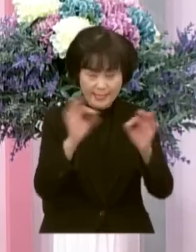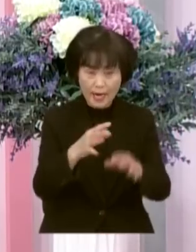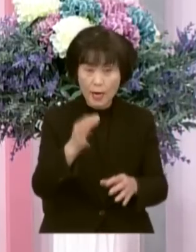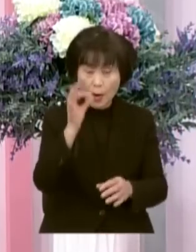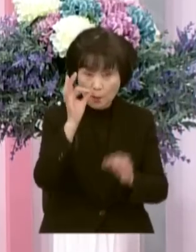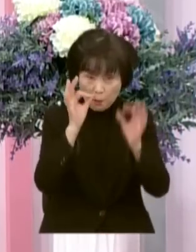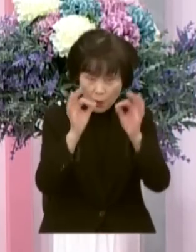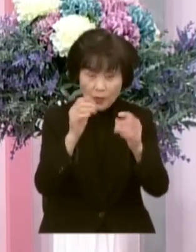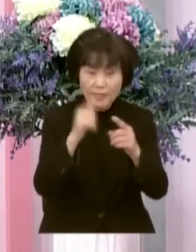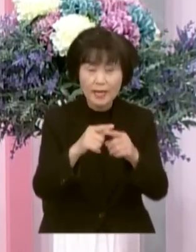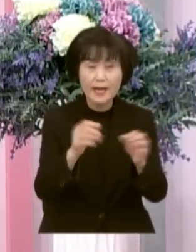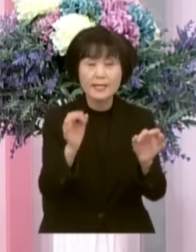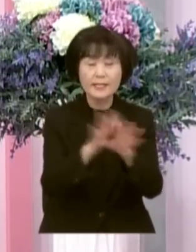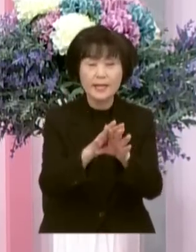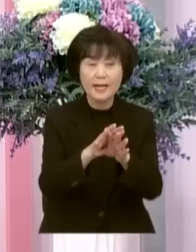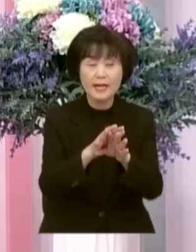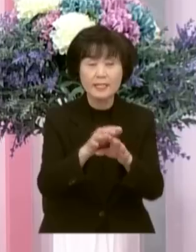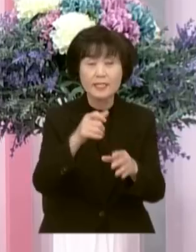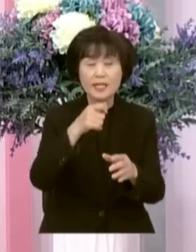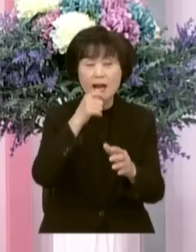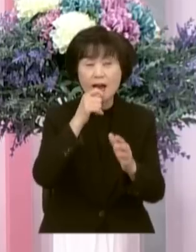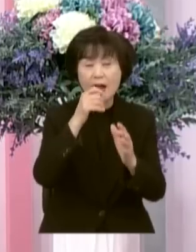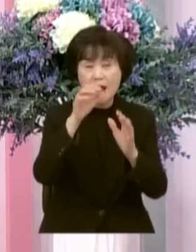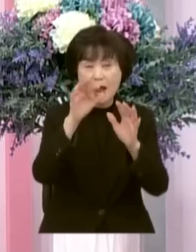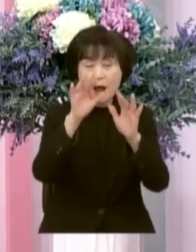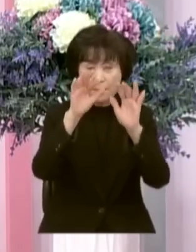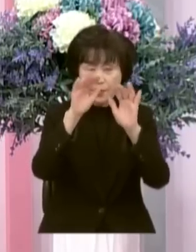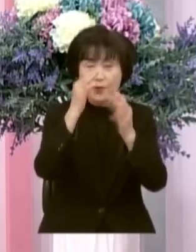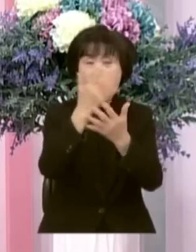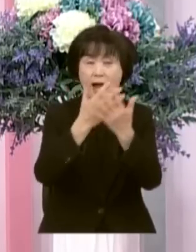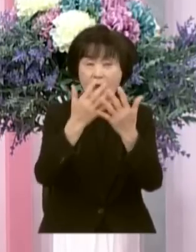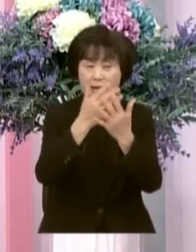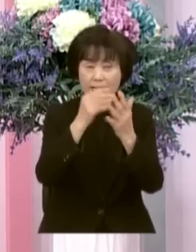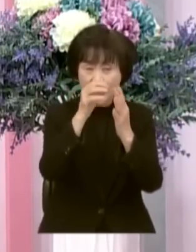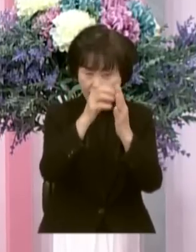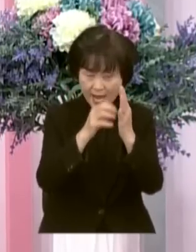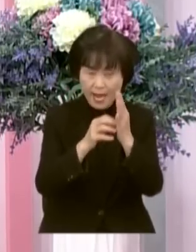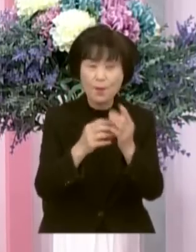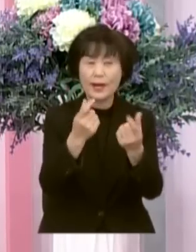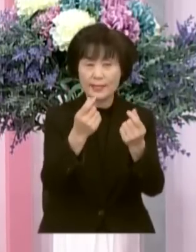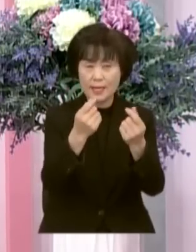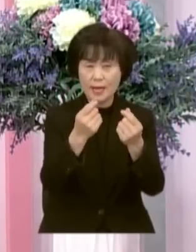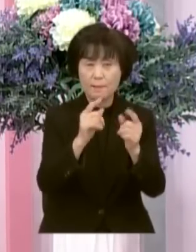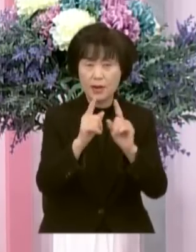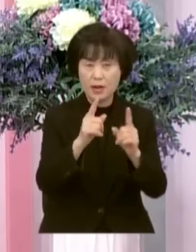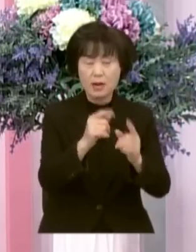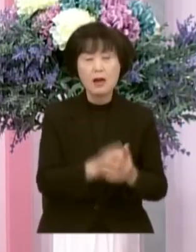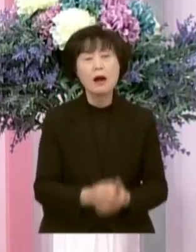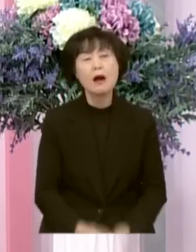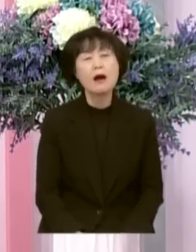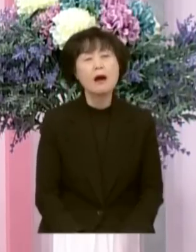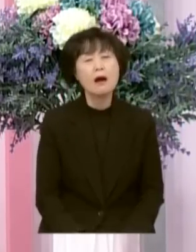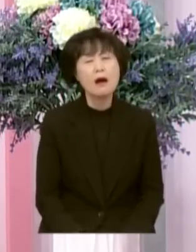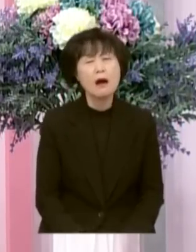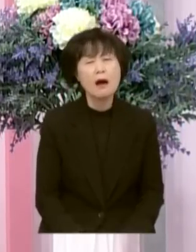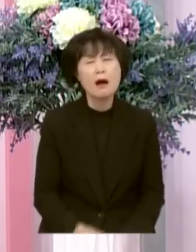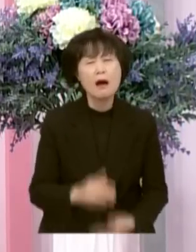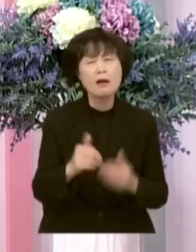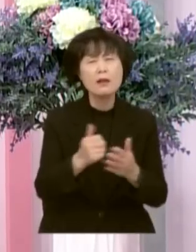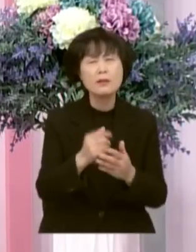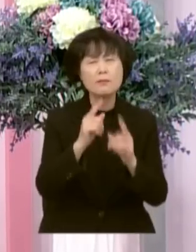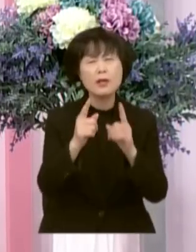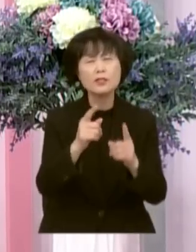사라지는 안개니라. 이런 말씀이 있더라고요. 하나님 성경 말씀은 되게 좋은데요. 지금 제가 당장 급한